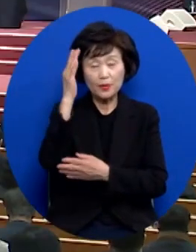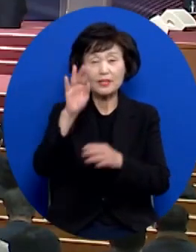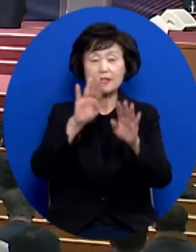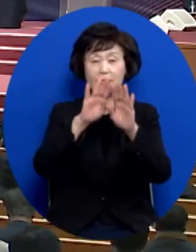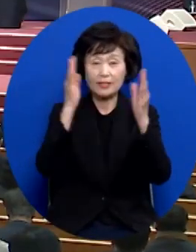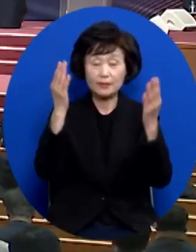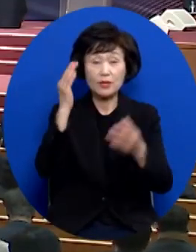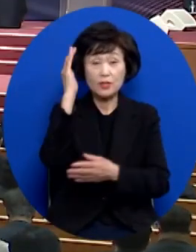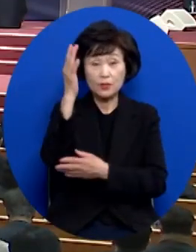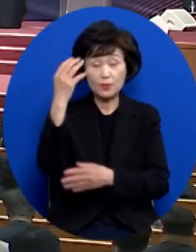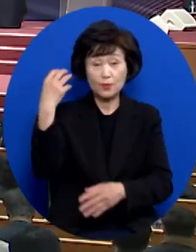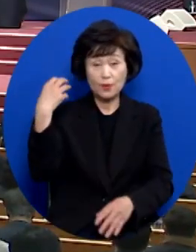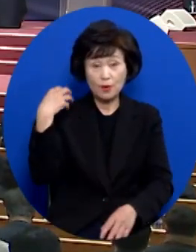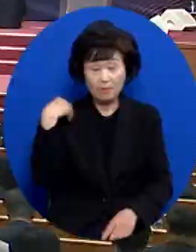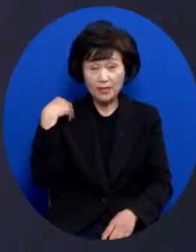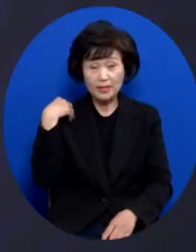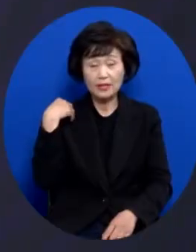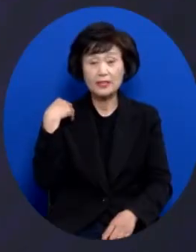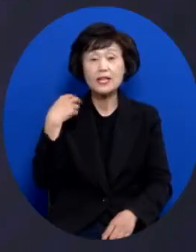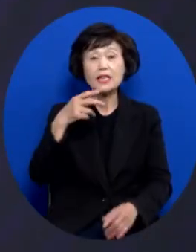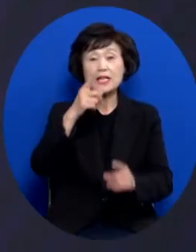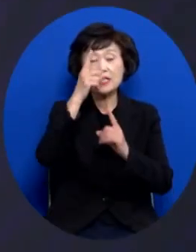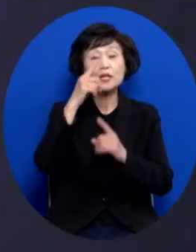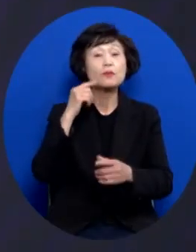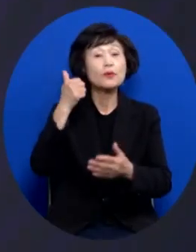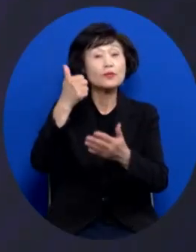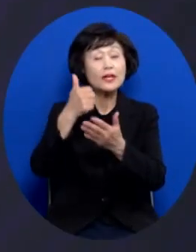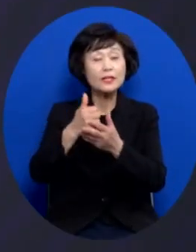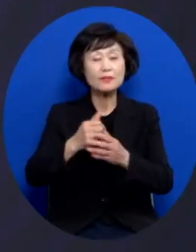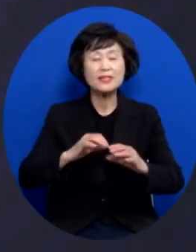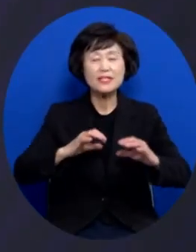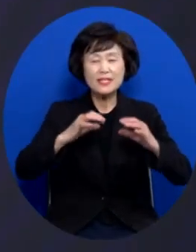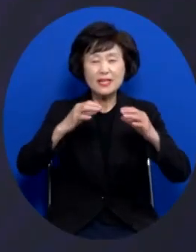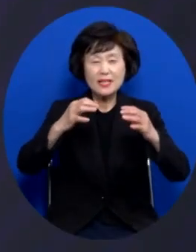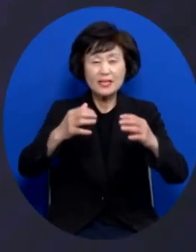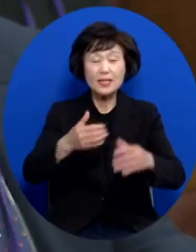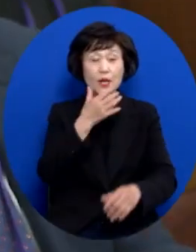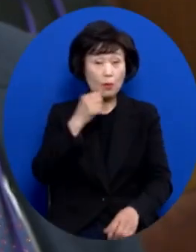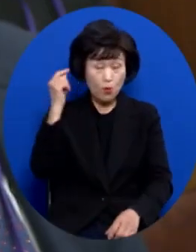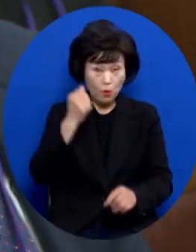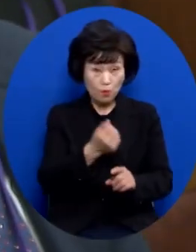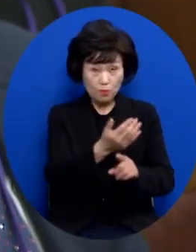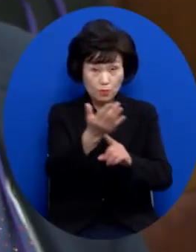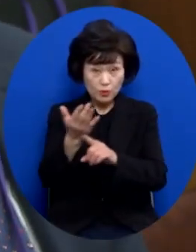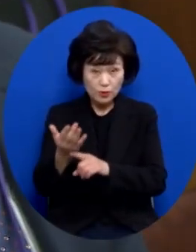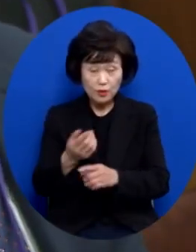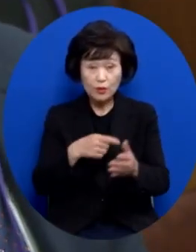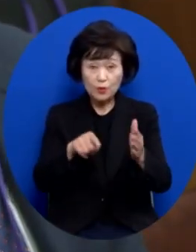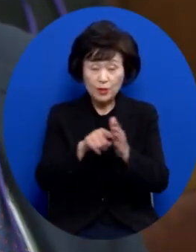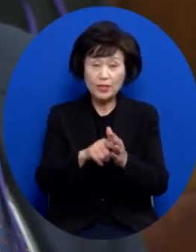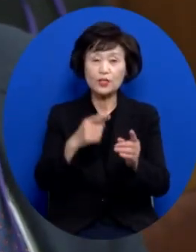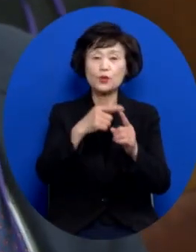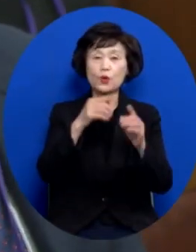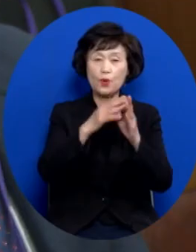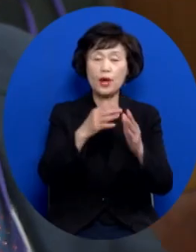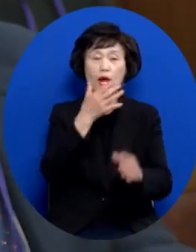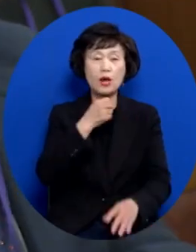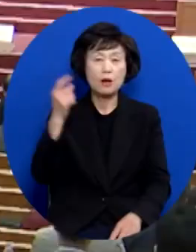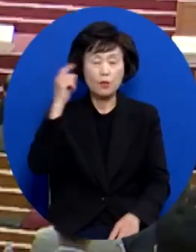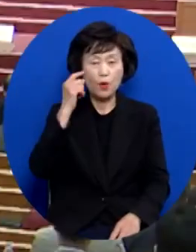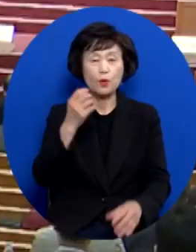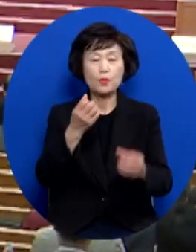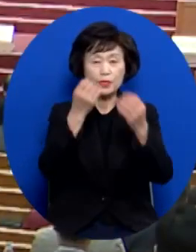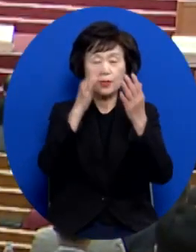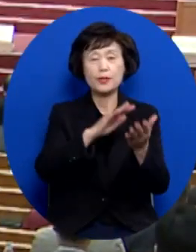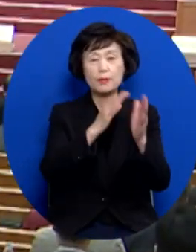설교를 전한 한국로잔위원회 의장 이재웅 목사는 온 세상에 복음을 전하기 위해서는 교회가 복음으로 새로워져야 할 때라고